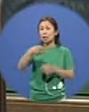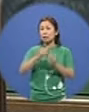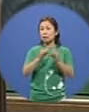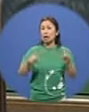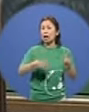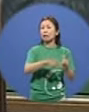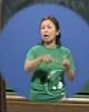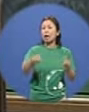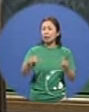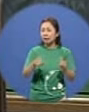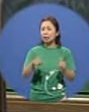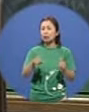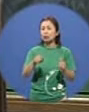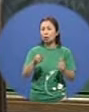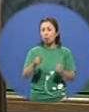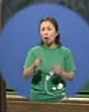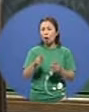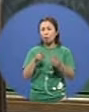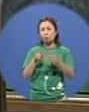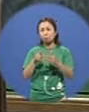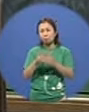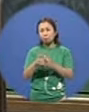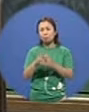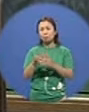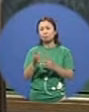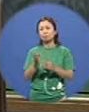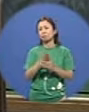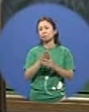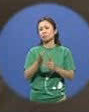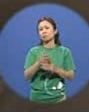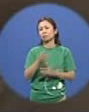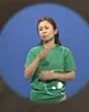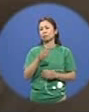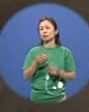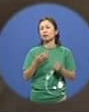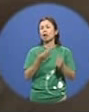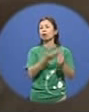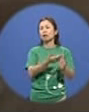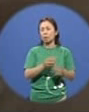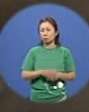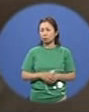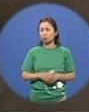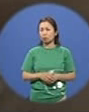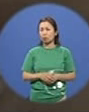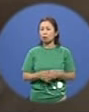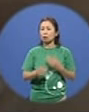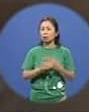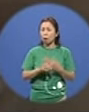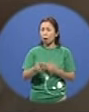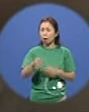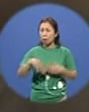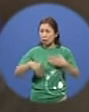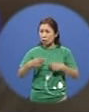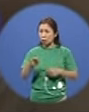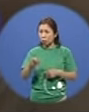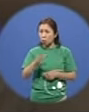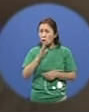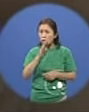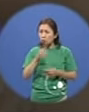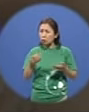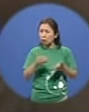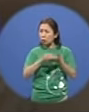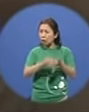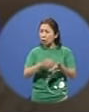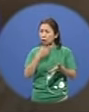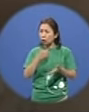はいうんでえそれは例えばですよあのお前本当はどこ行きたいと思ってあそこ行きたいなんああそう